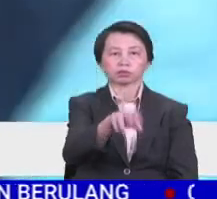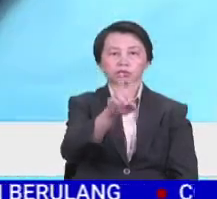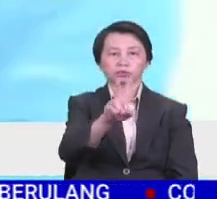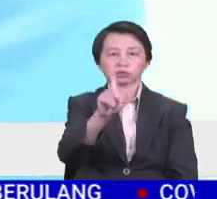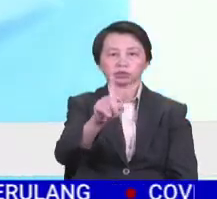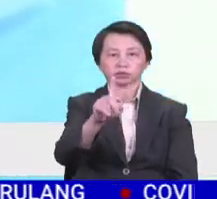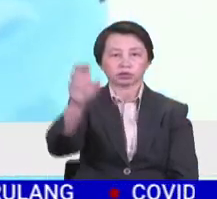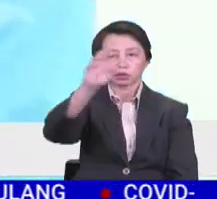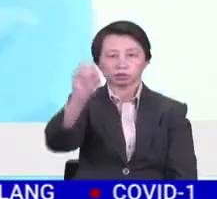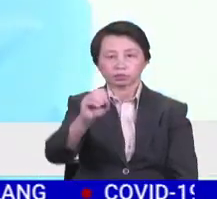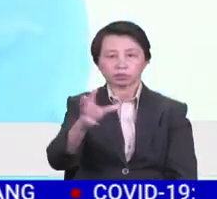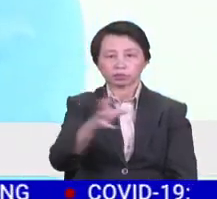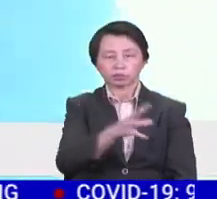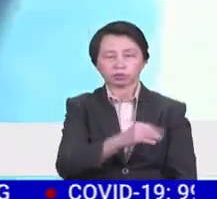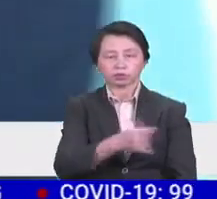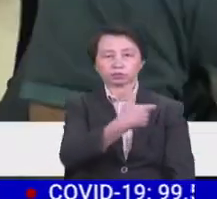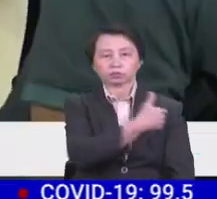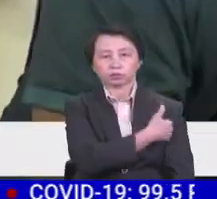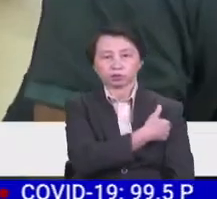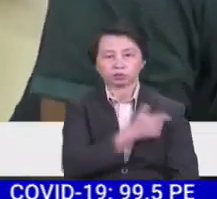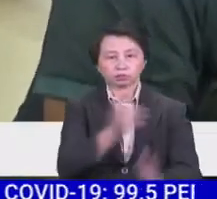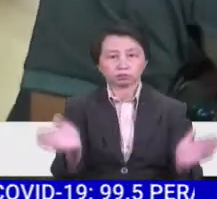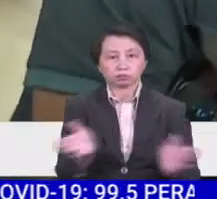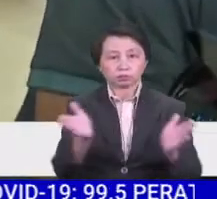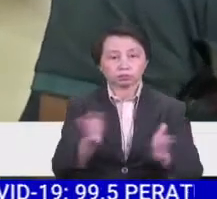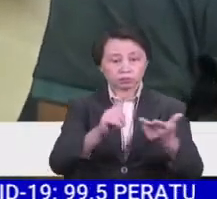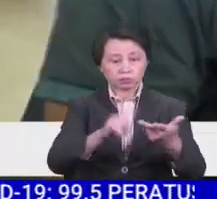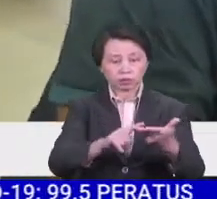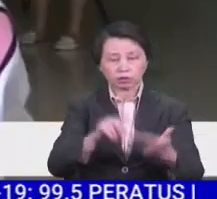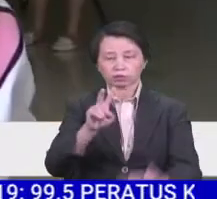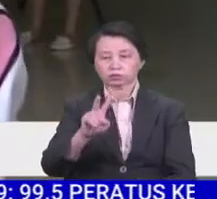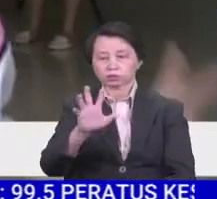18.21% manakala kadar suntikan dos penggalak